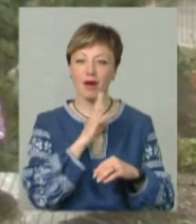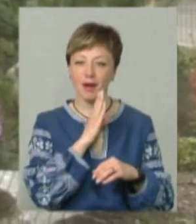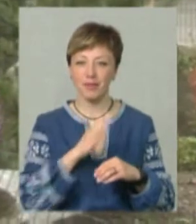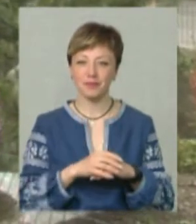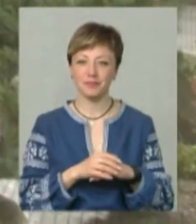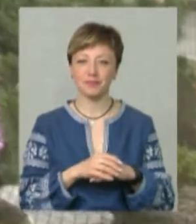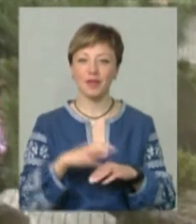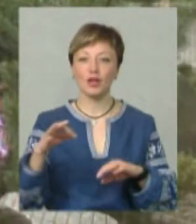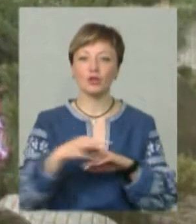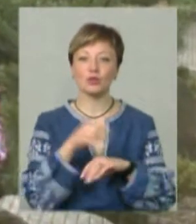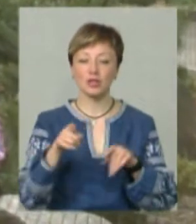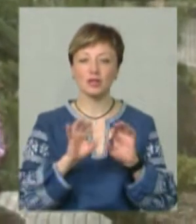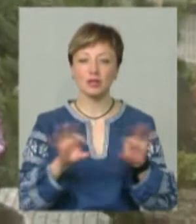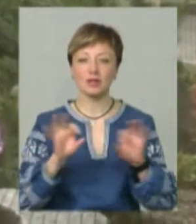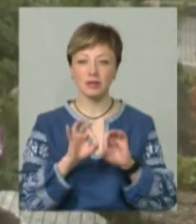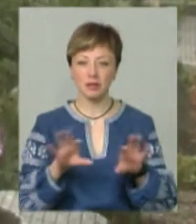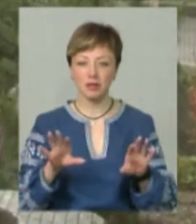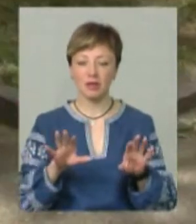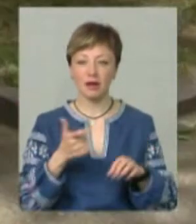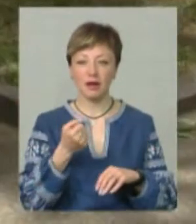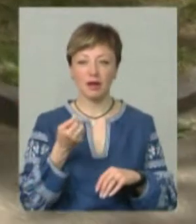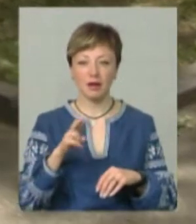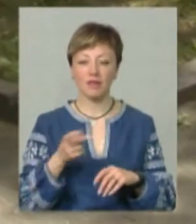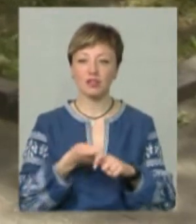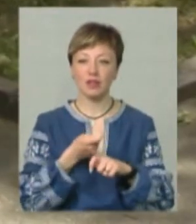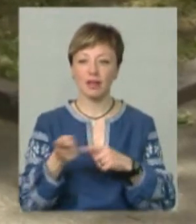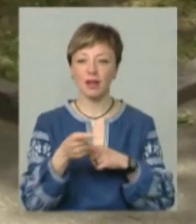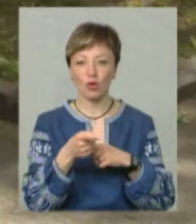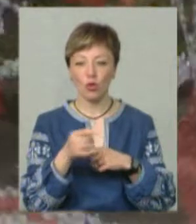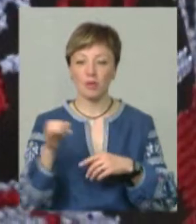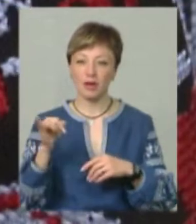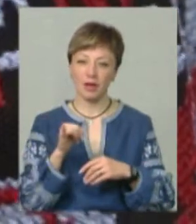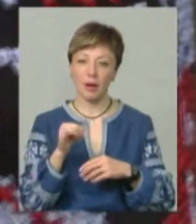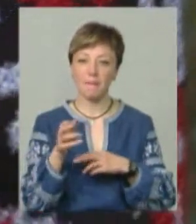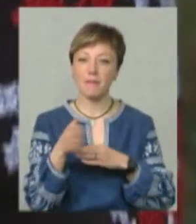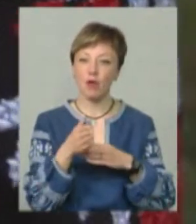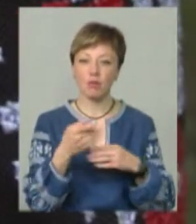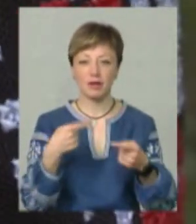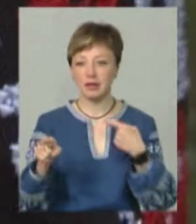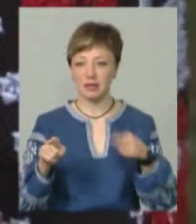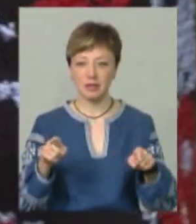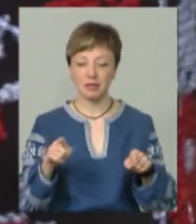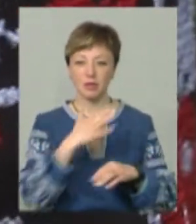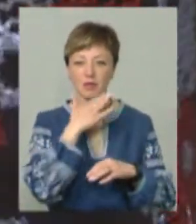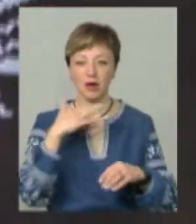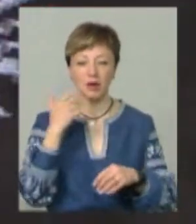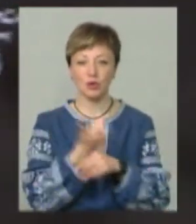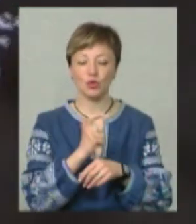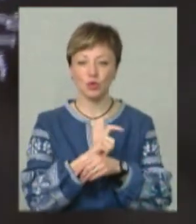За словами дружини офіцера Нацгвардії України Галини, вишиванки на Тернопільщині і вишиванки у Маріуполі різняться. Багато